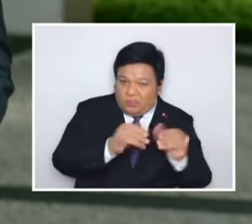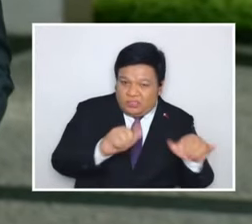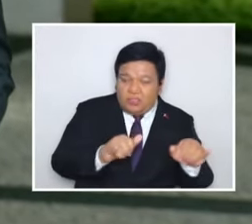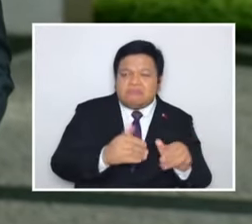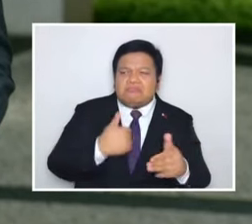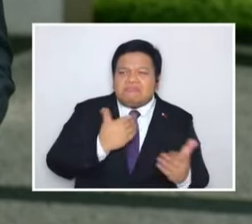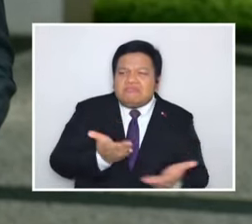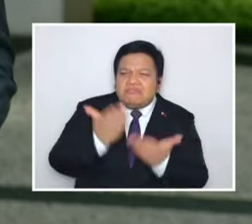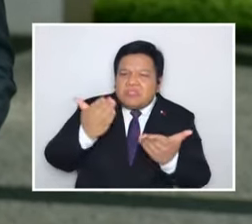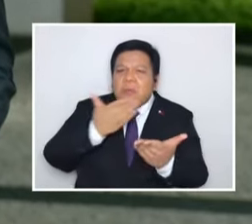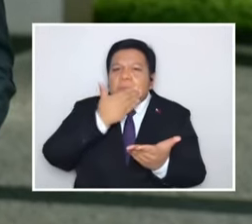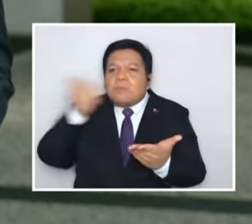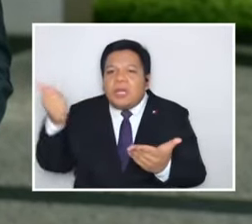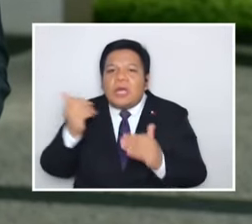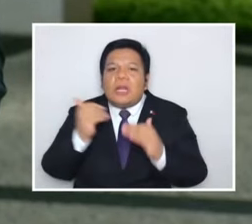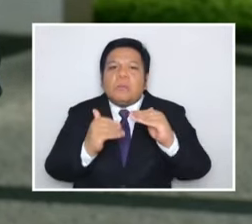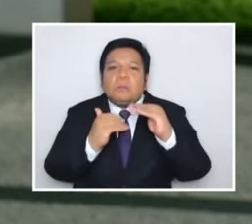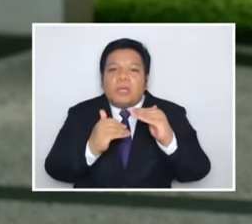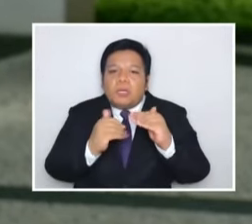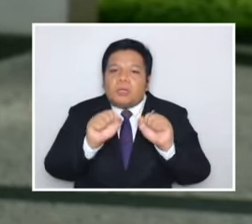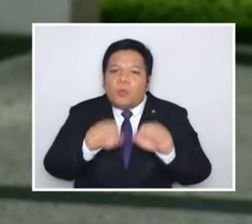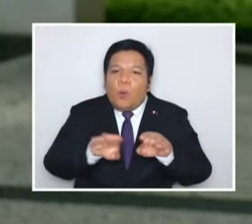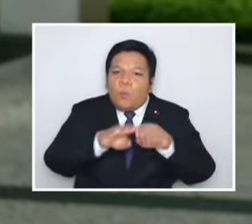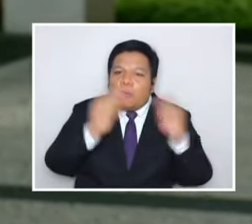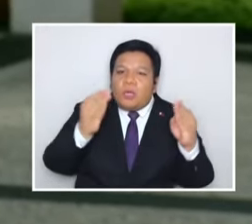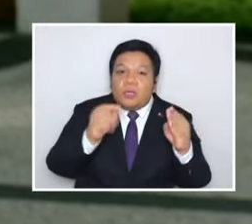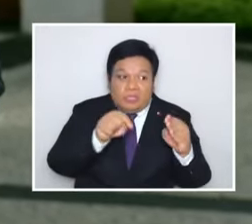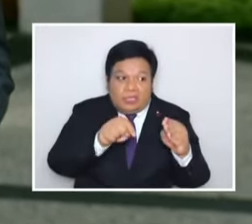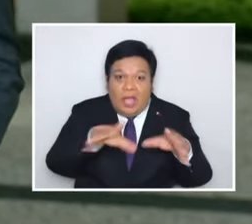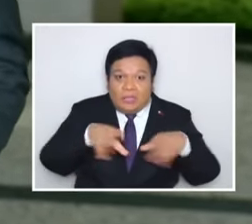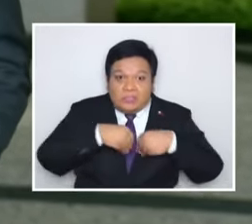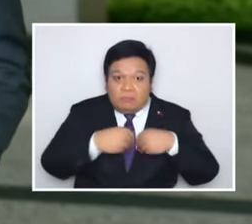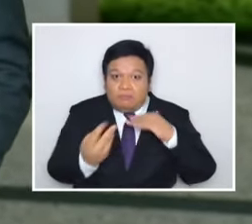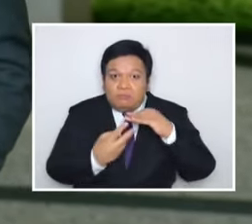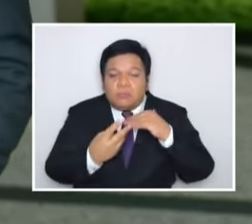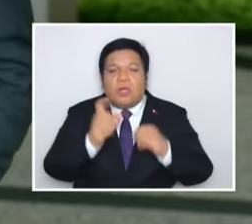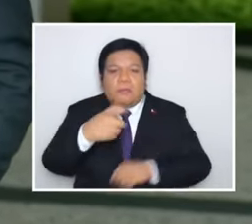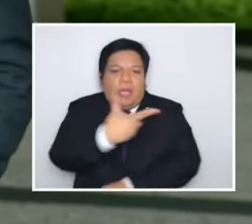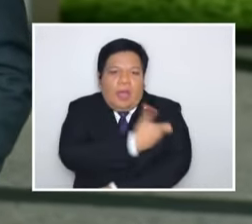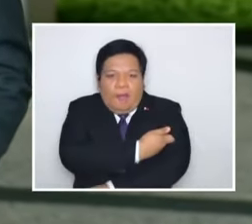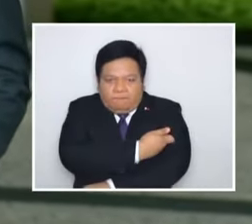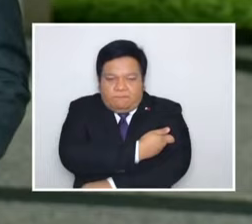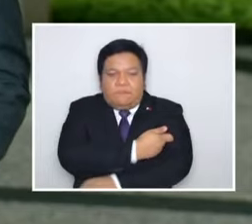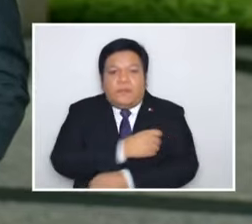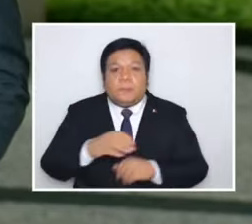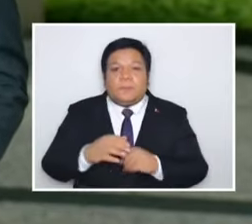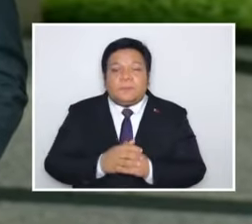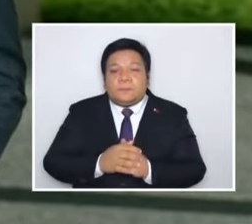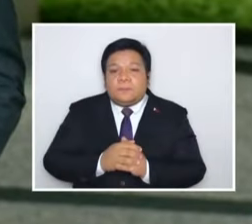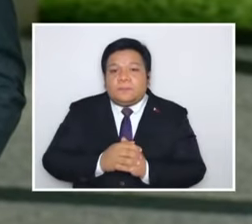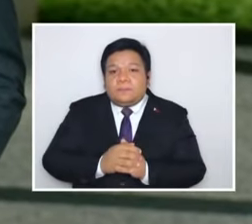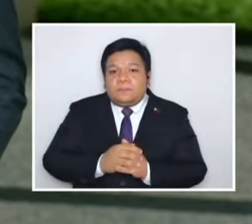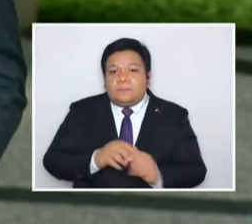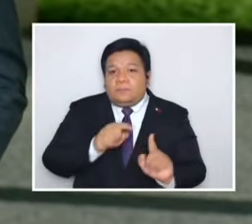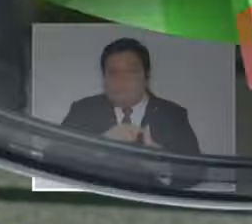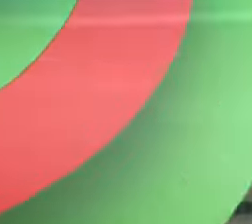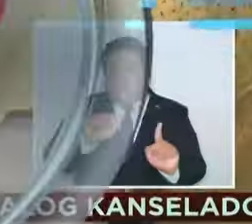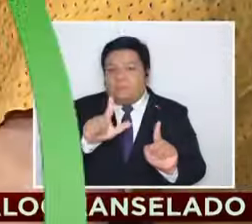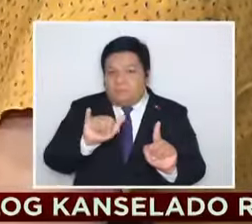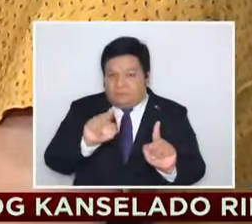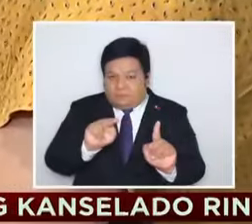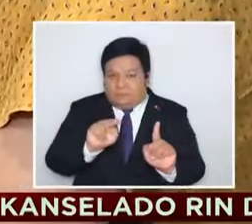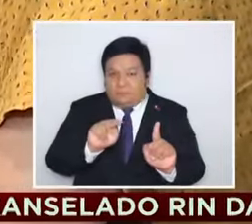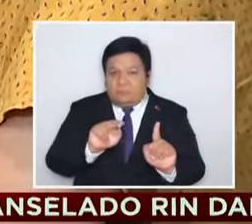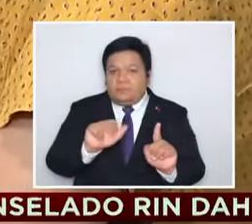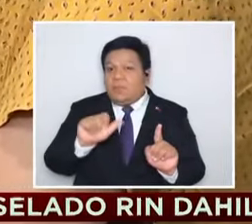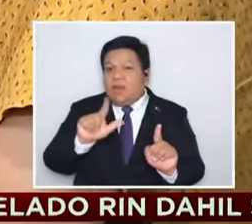puro bakunado lamang ang tatanggaping customer. Nagpapatrol, Alvin L. Chico.